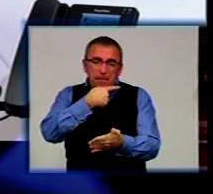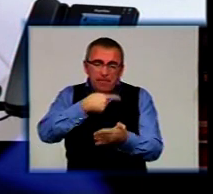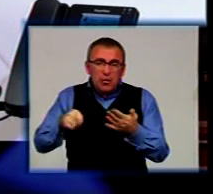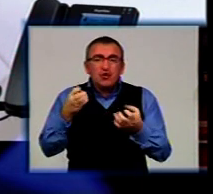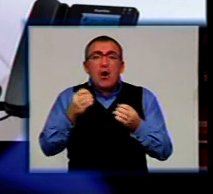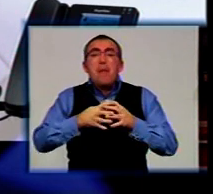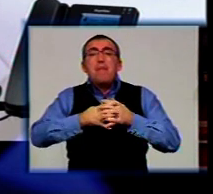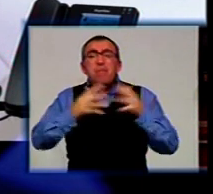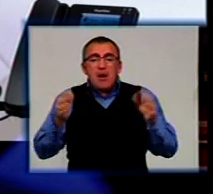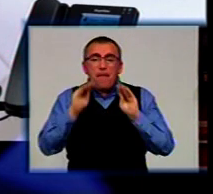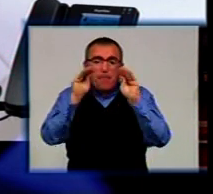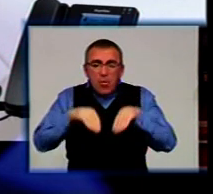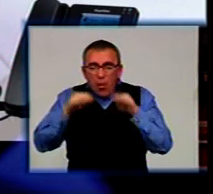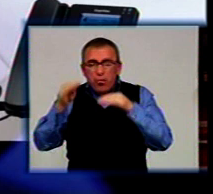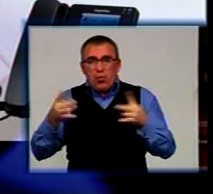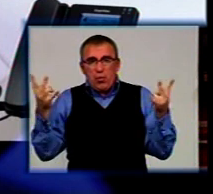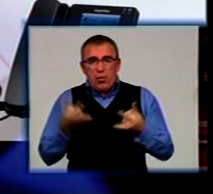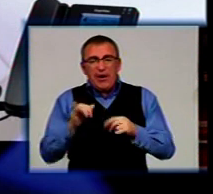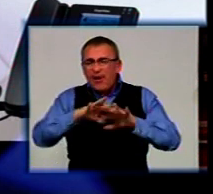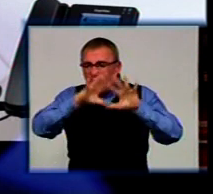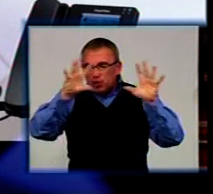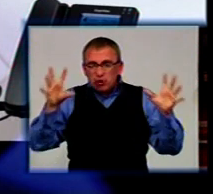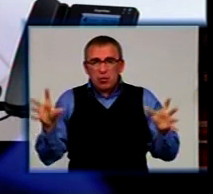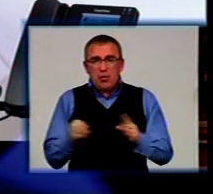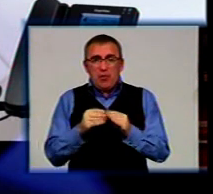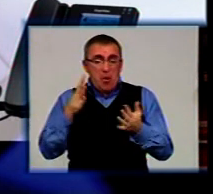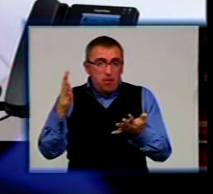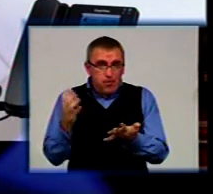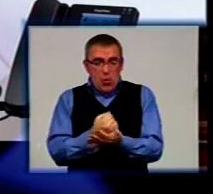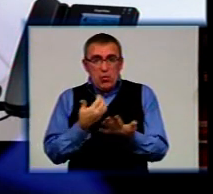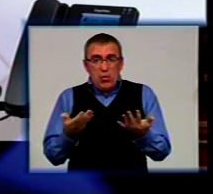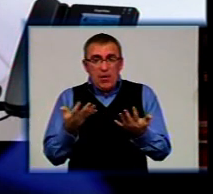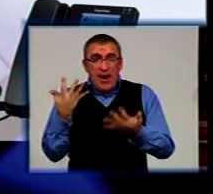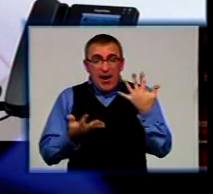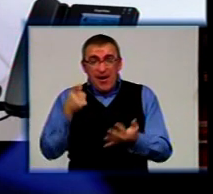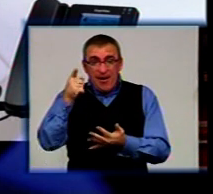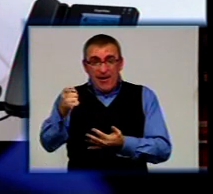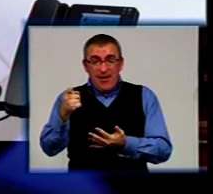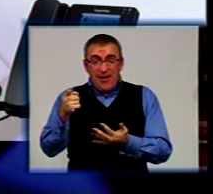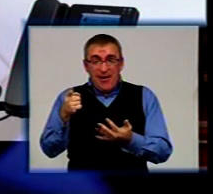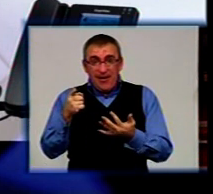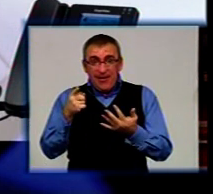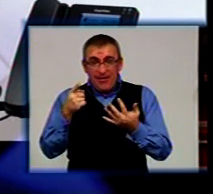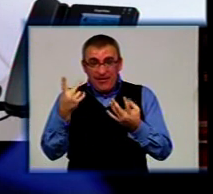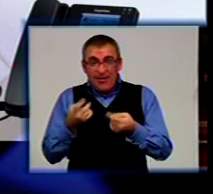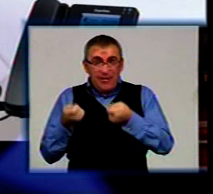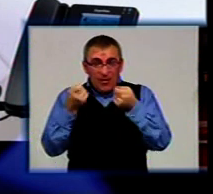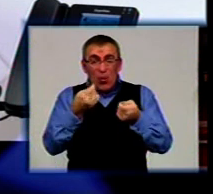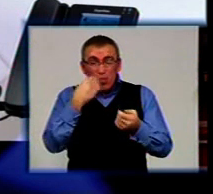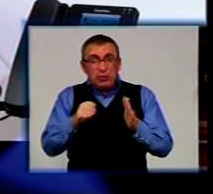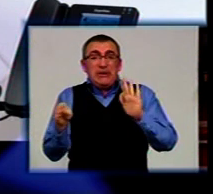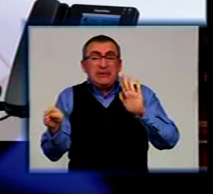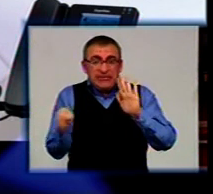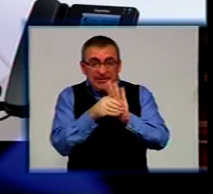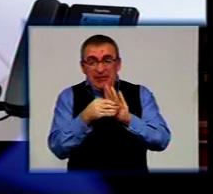ще більше протоколів потрібно і всього. То получається, якщо він навіть не їздить, то лучше